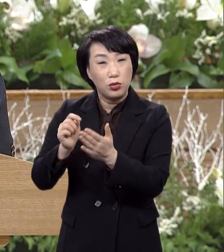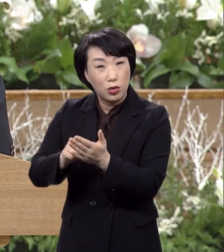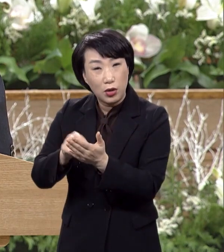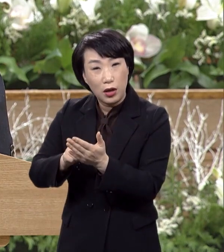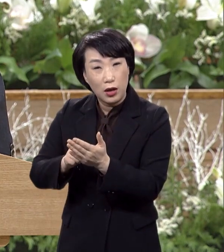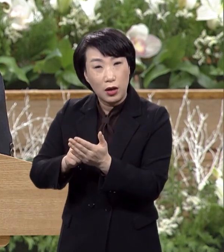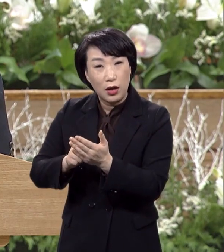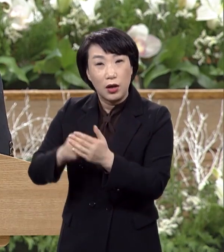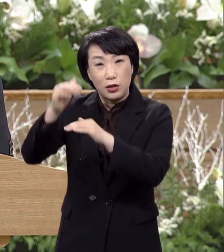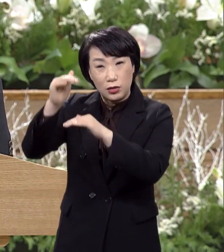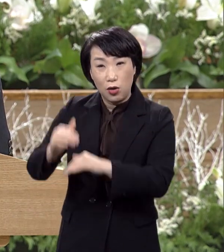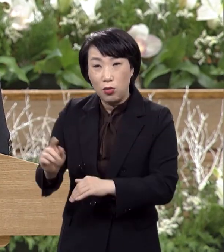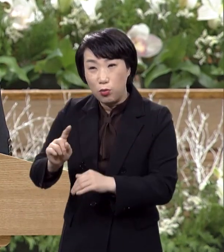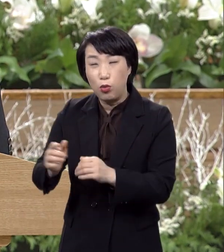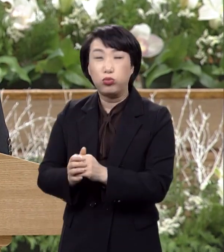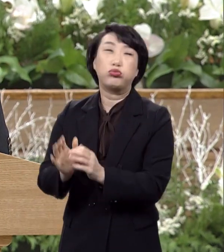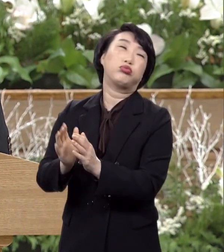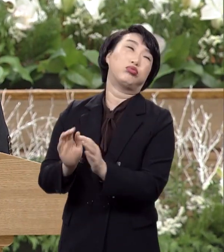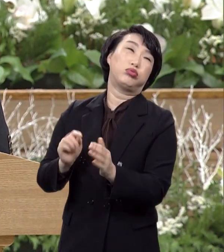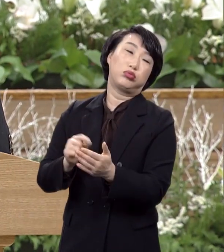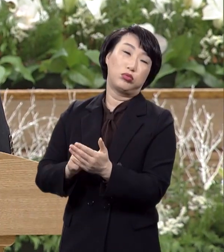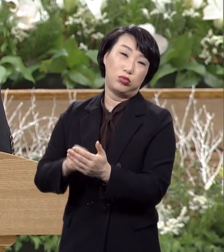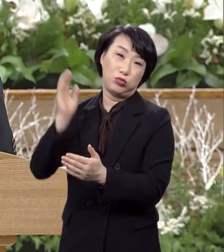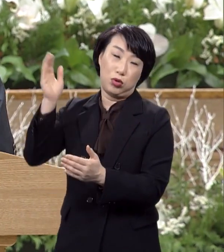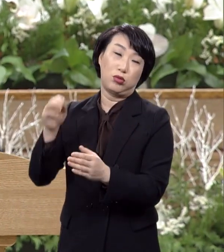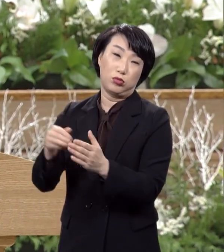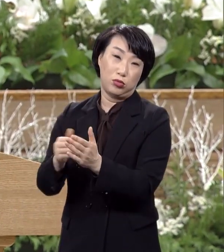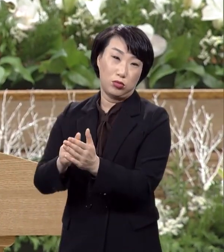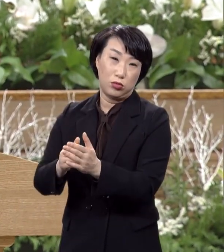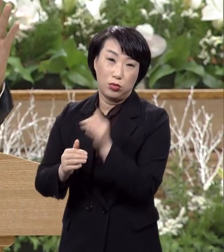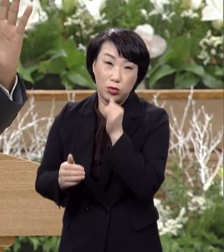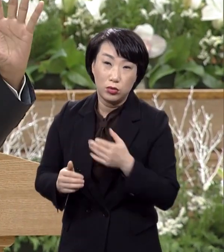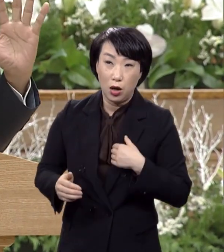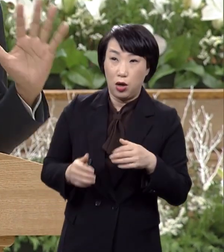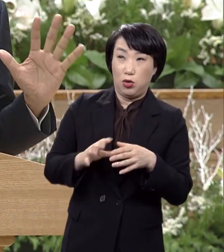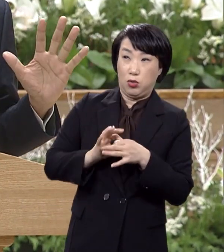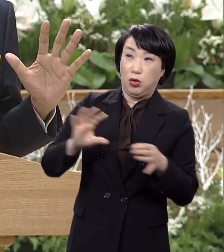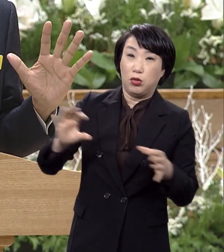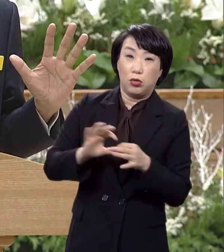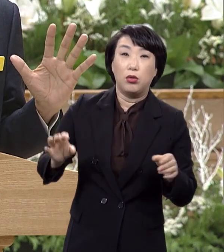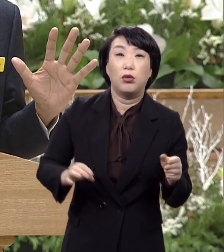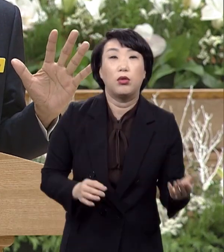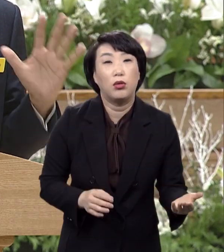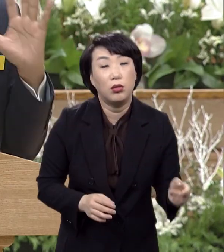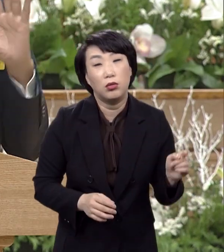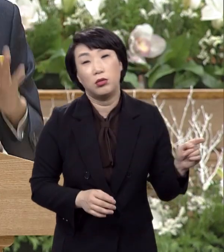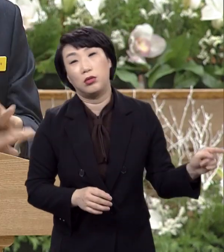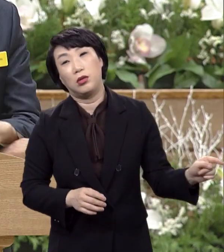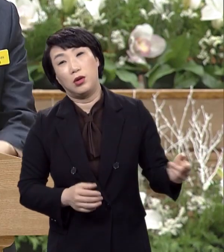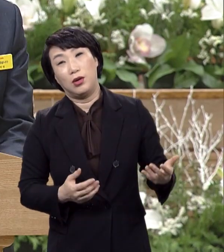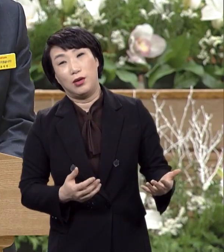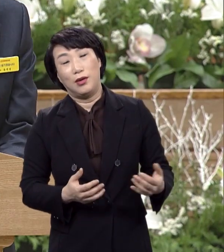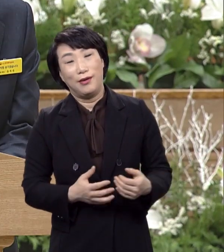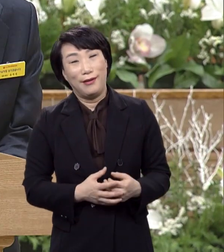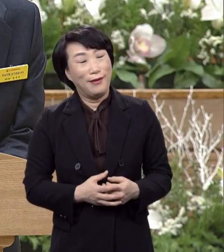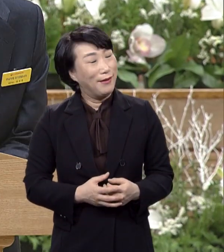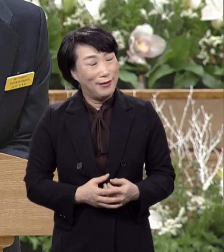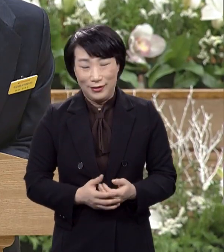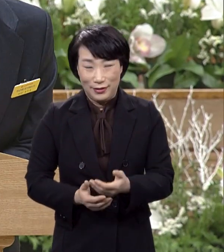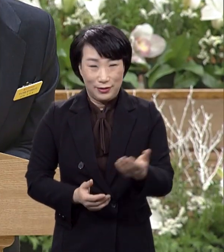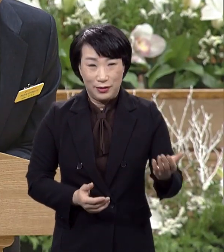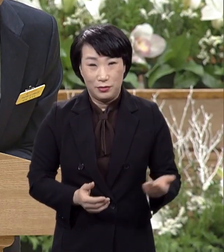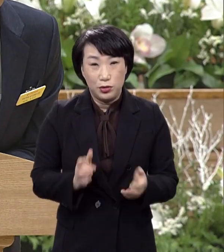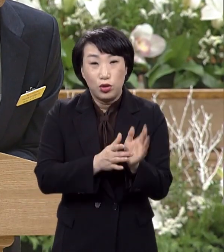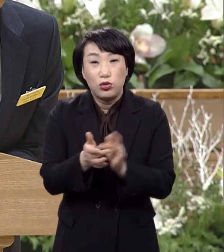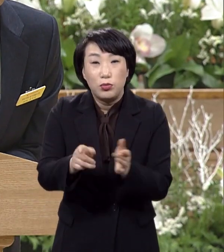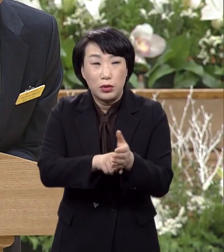있는 어느 한 구절의 말씀일 뿐 나하고는 아무 상관없다면 여러분